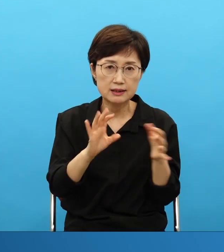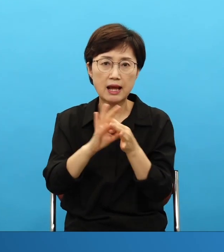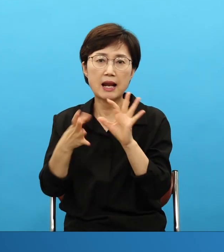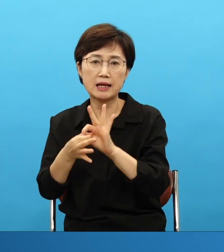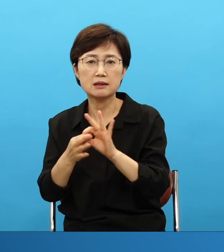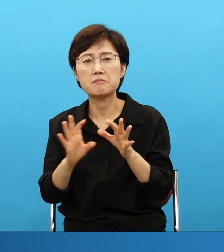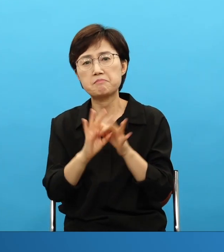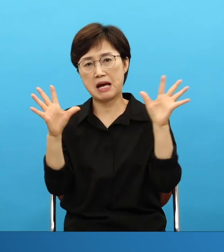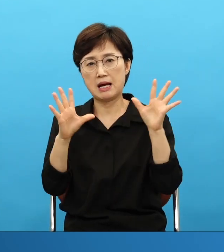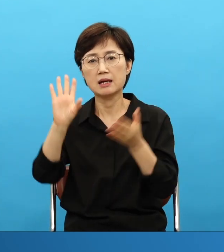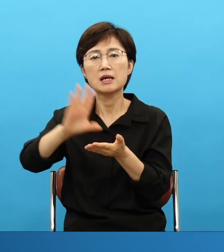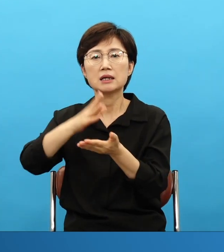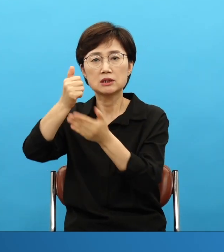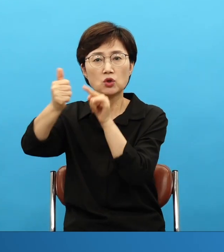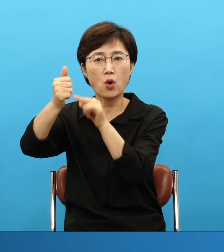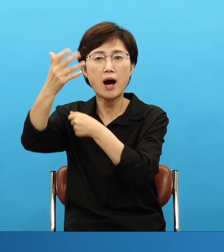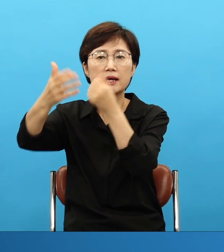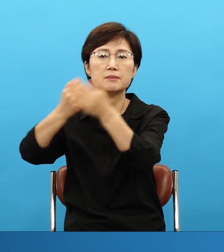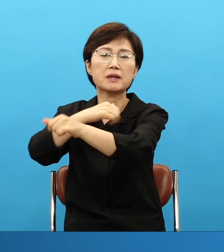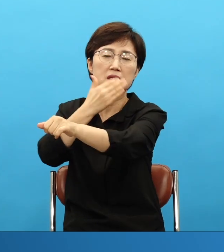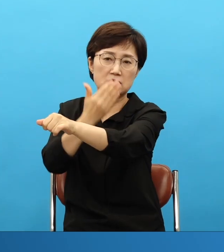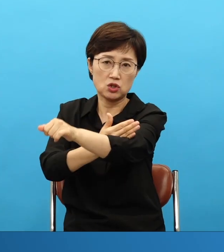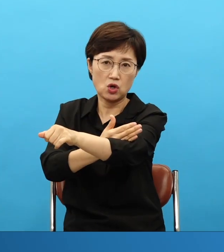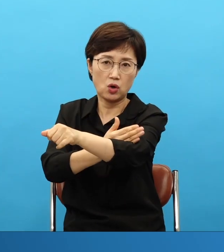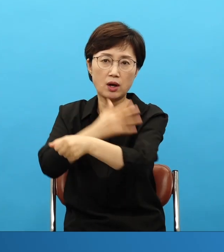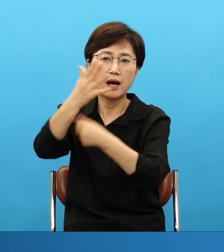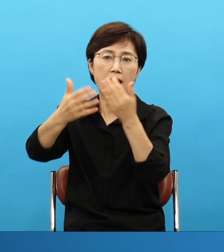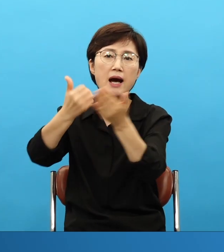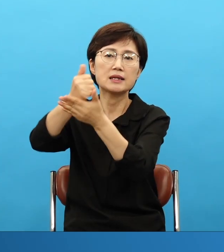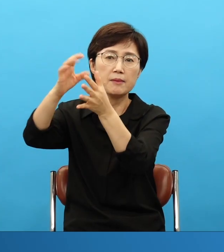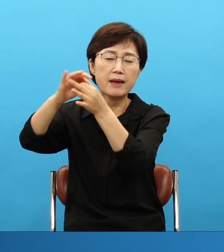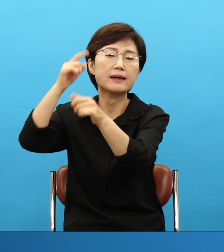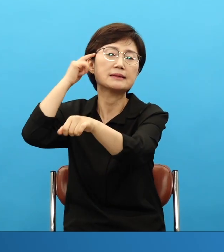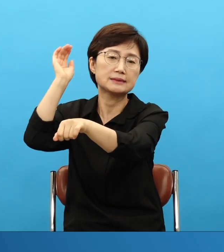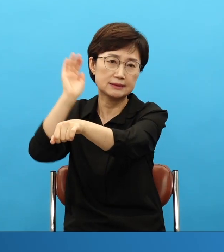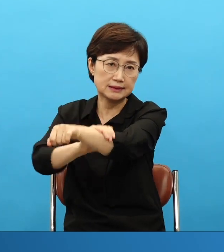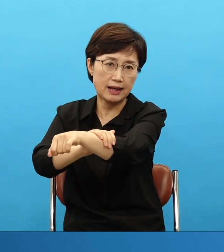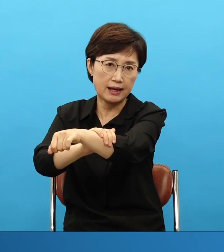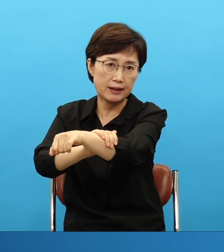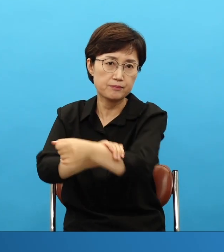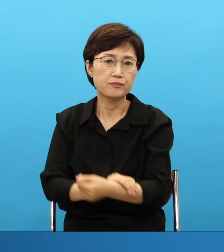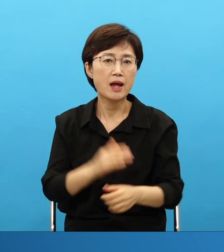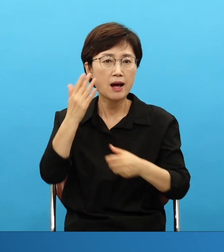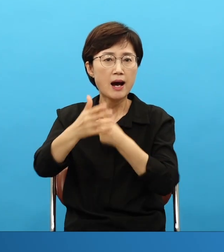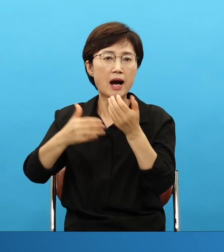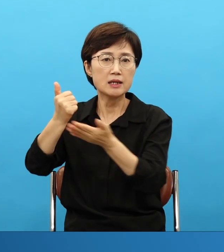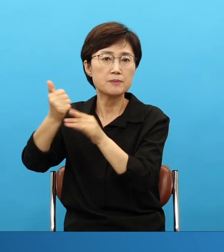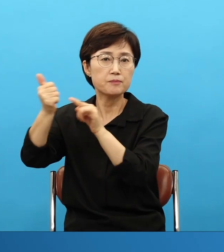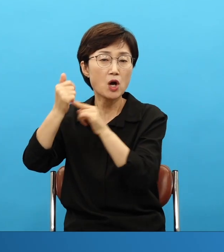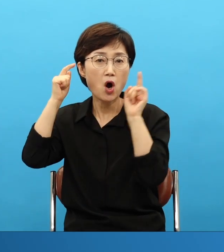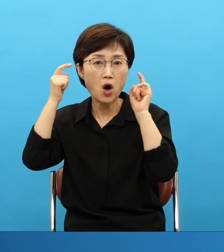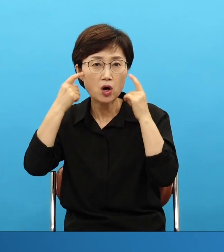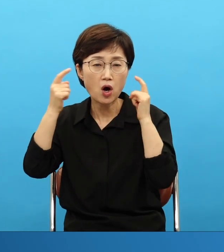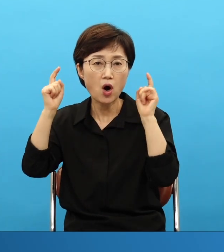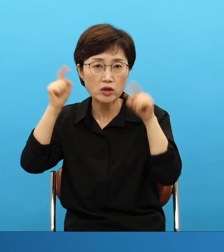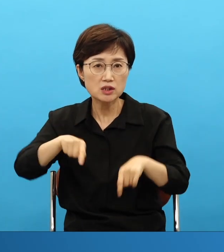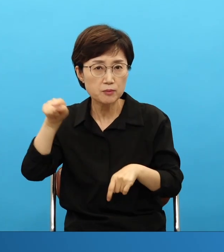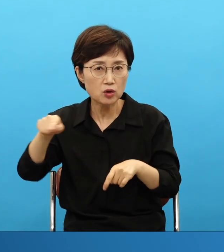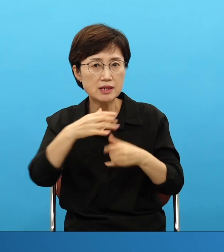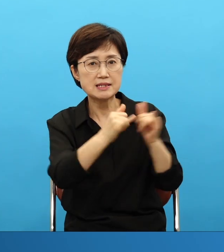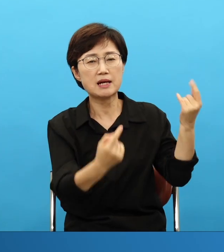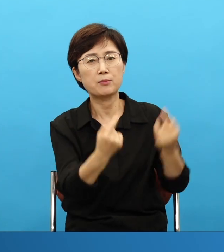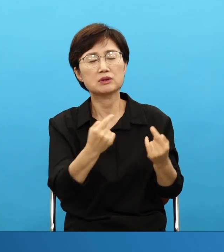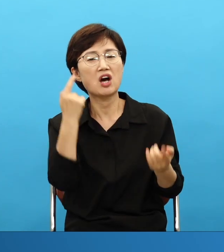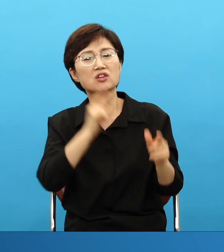유대인이나 헬라인이나 그리스도는 하나님의 능력이요 하나님의 지혜니라 하나님의 어리석음이